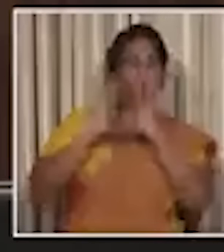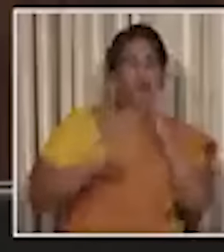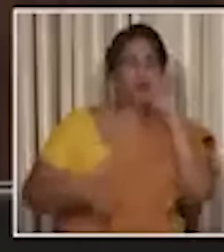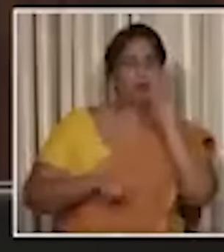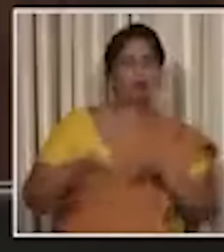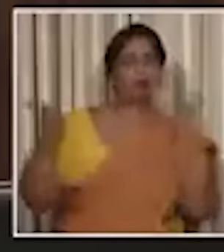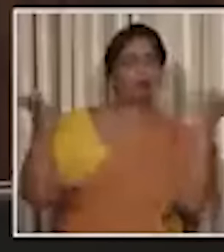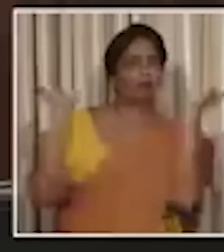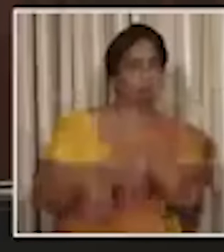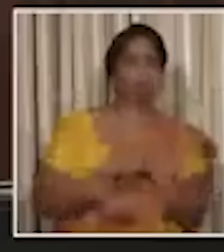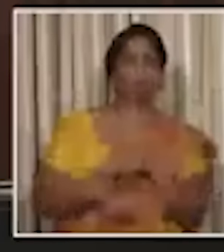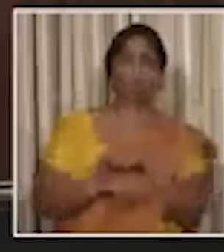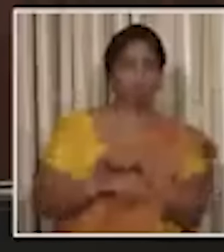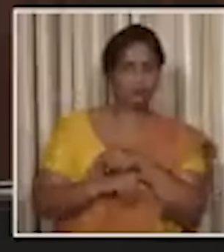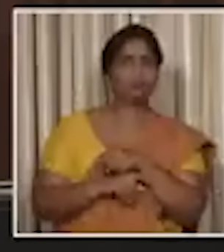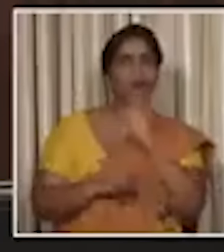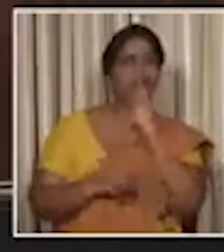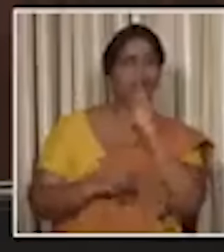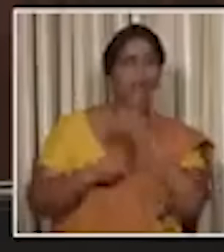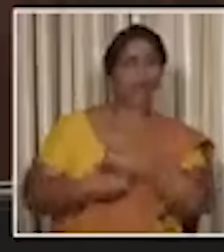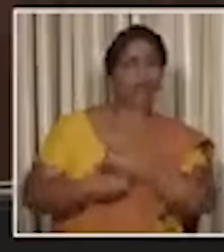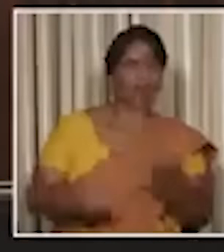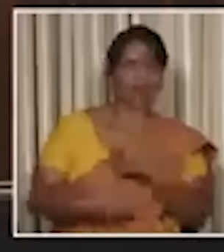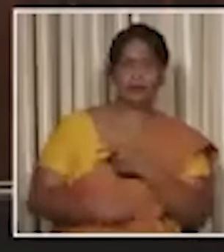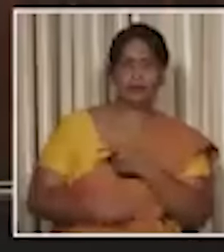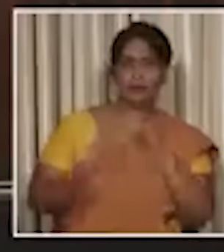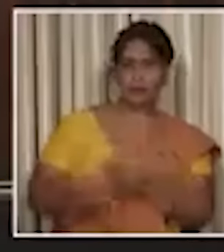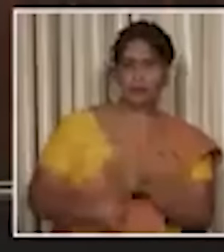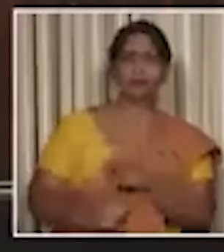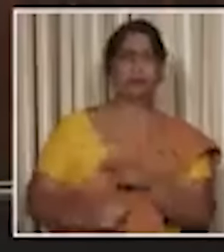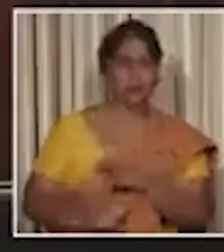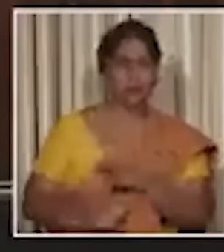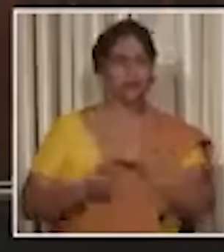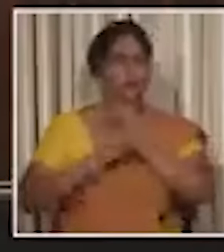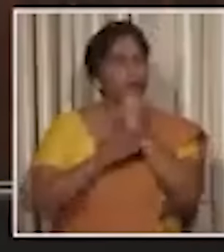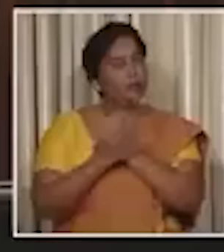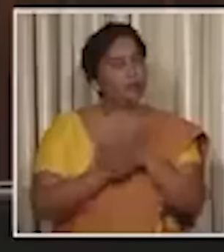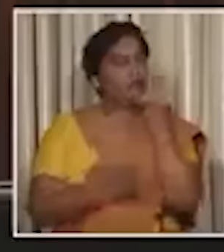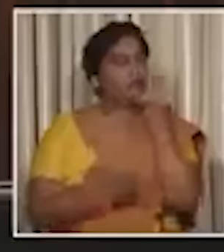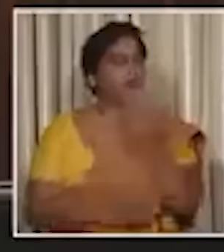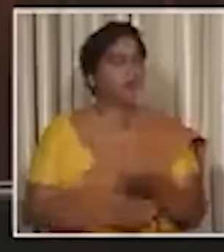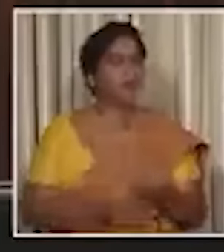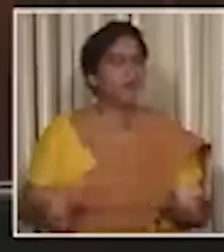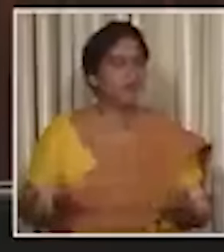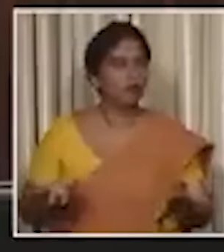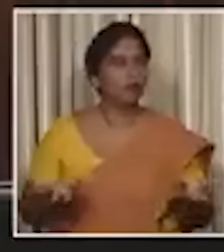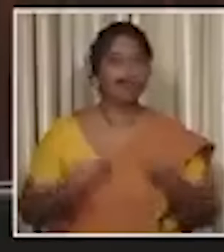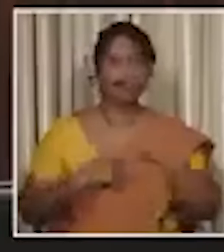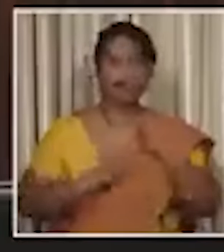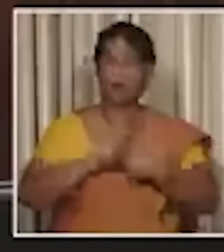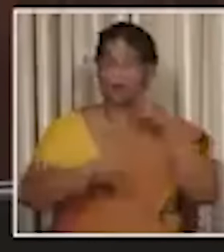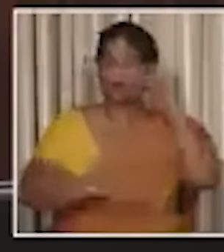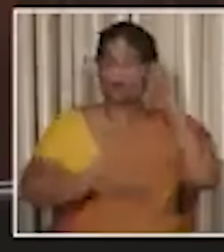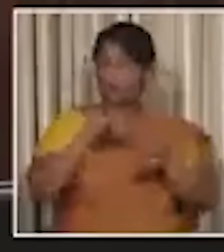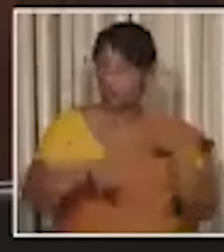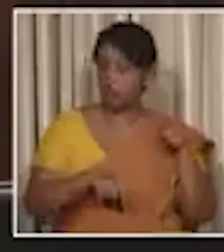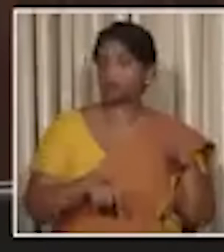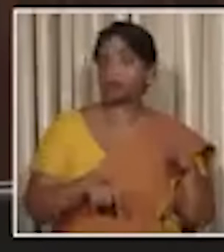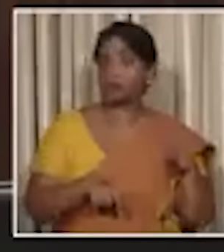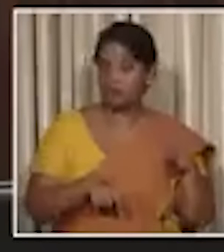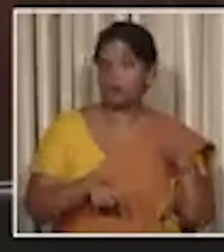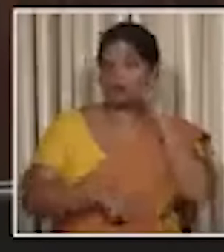வர்த்தகர்களுக்கு இந்த சிறிய சந்தையை மாத்திரம் நம்பி வியாபார நடவடிக்கைகளில் ஈடுபட்டு பொருளாதார வளர்ச்சியை அல்லது